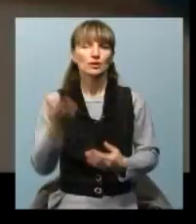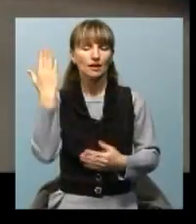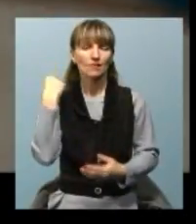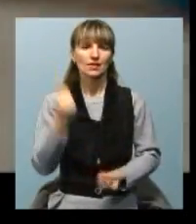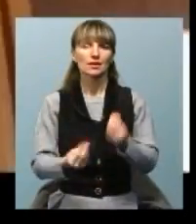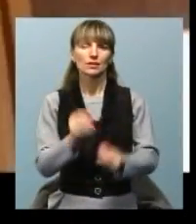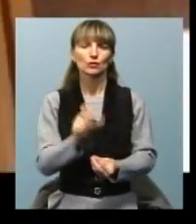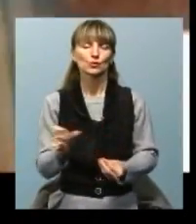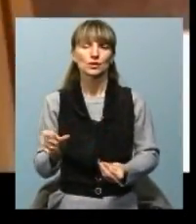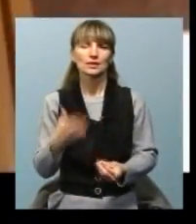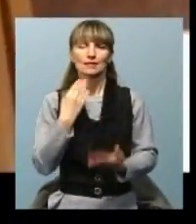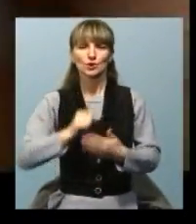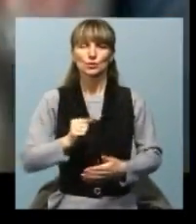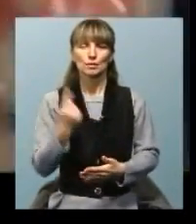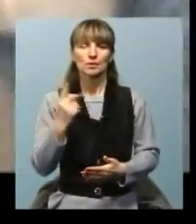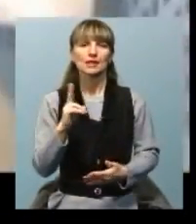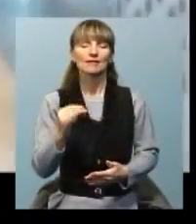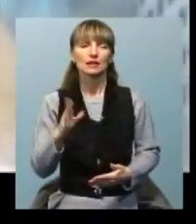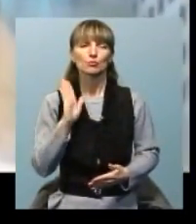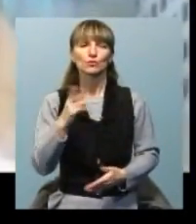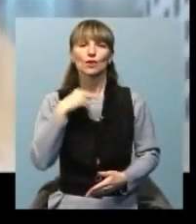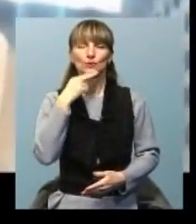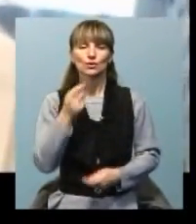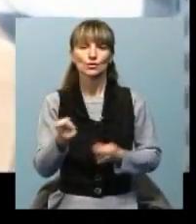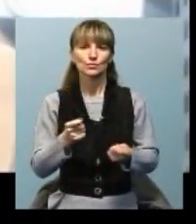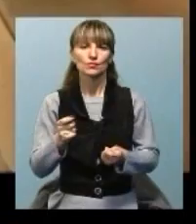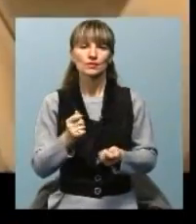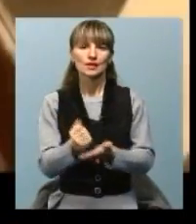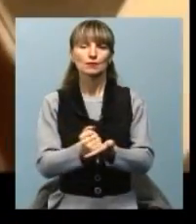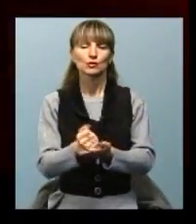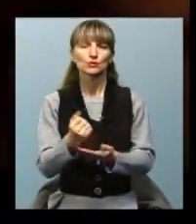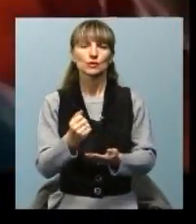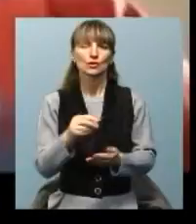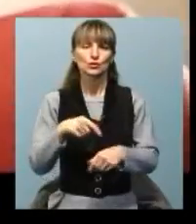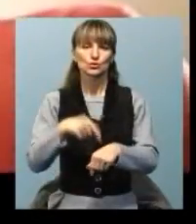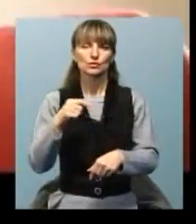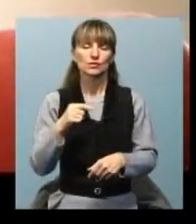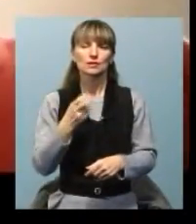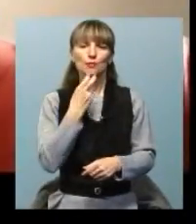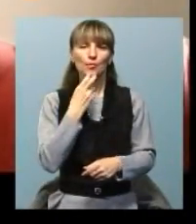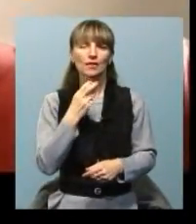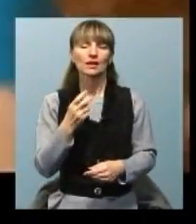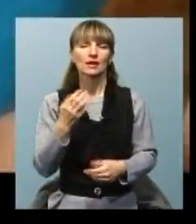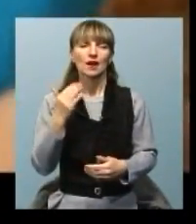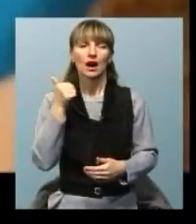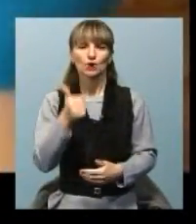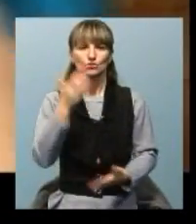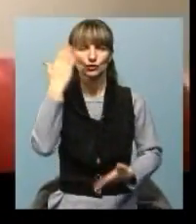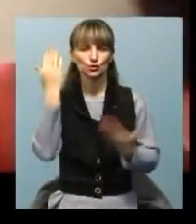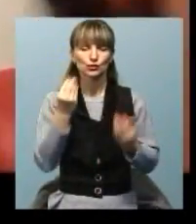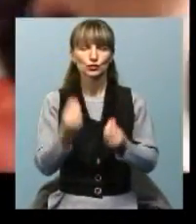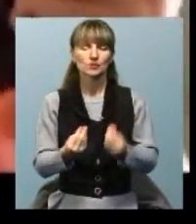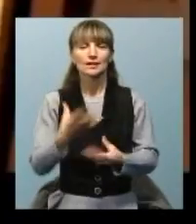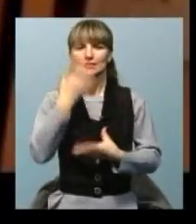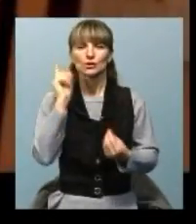знайомих саме 1 квітня. Тому будьте обережні, запасіться почуттям гумору, свіжими жартами, але не забувайте, що хороший